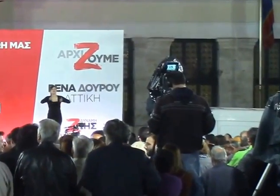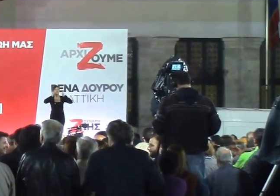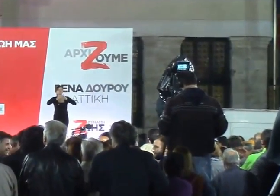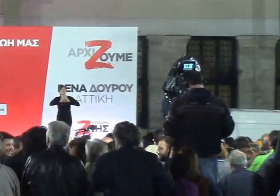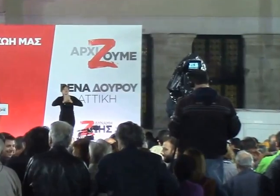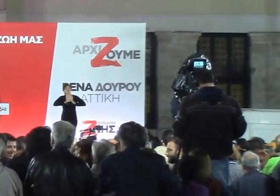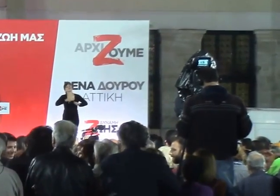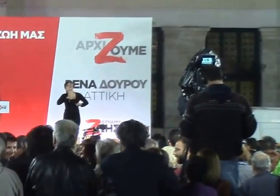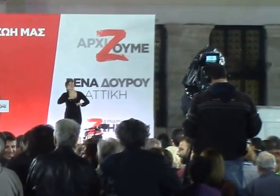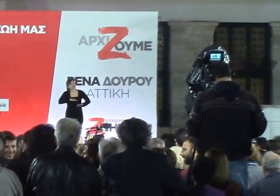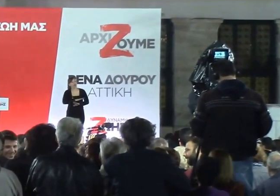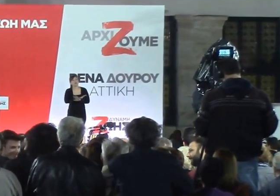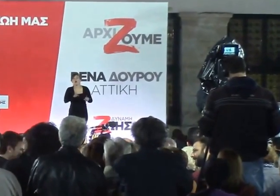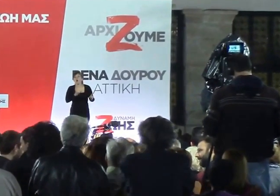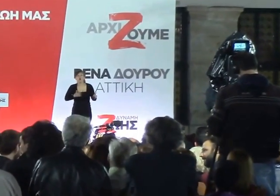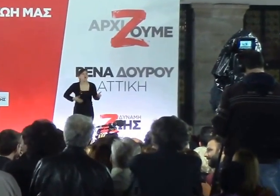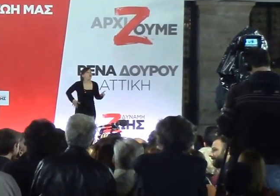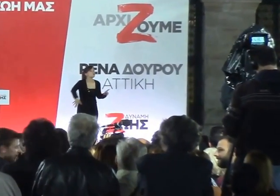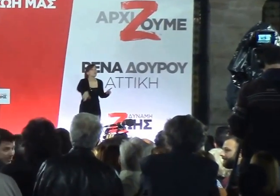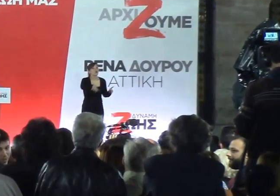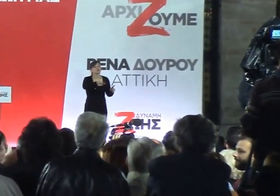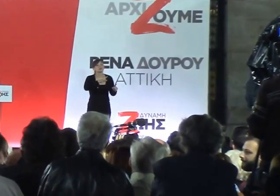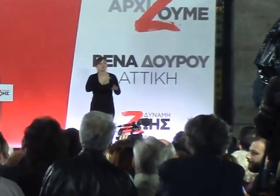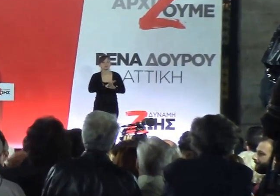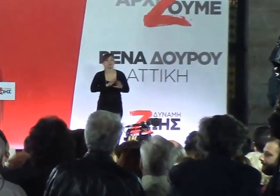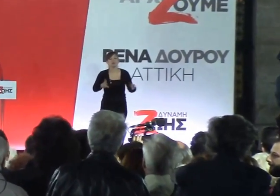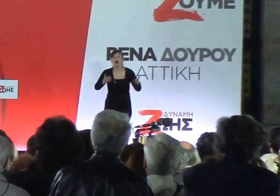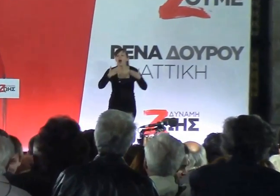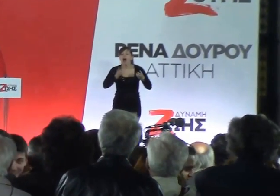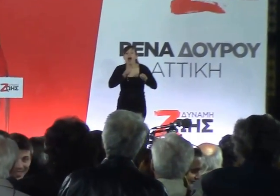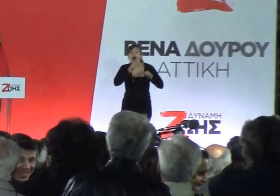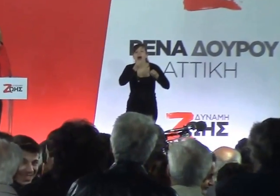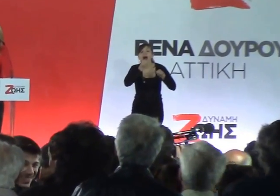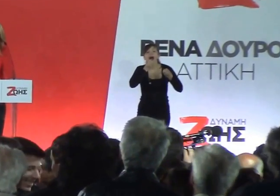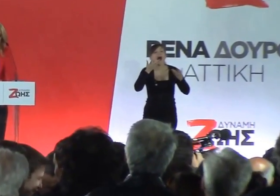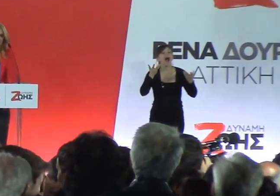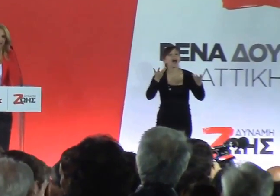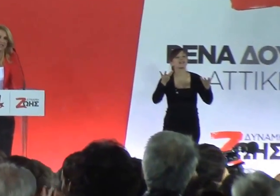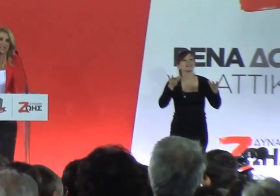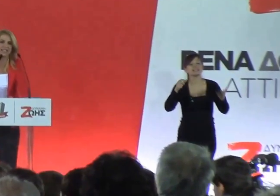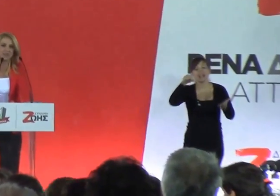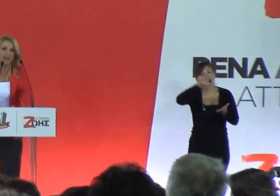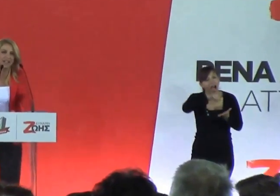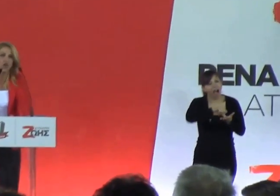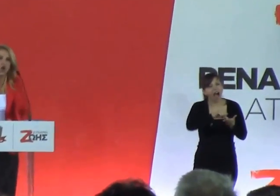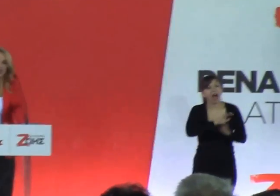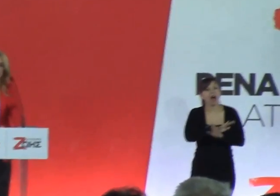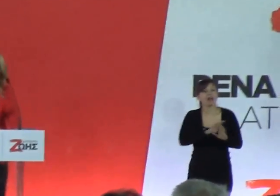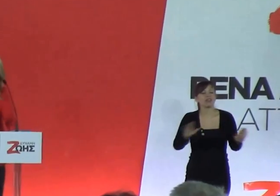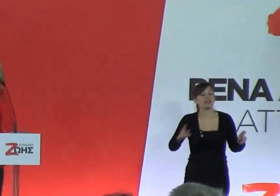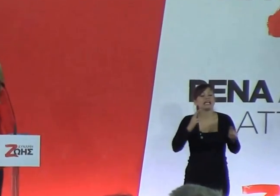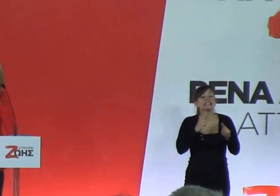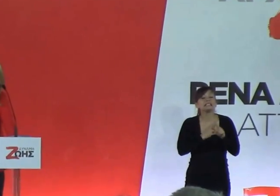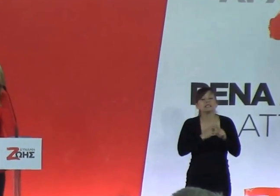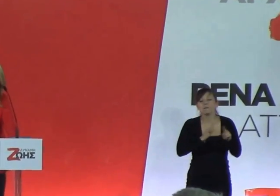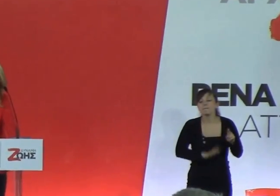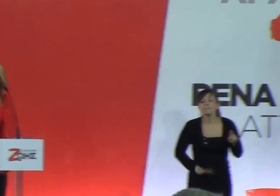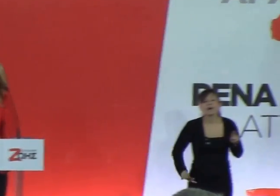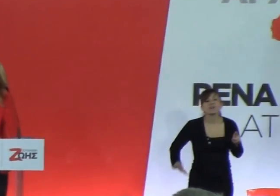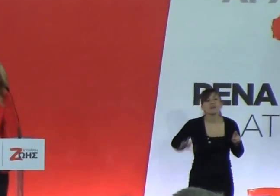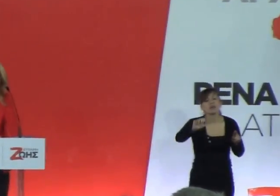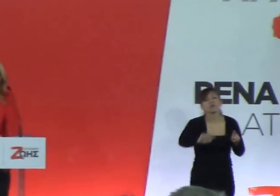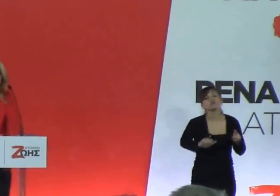δημοκρατίας, την άνοιξη των πολιτών, την άνοιξη, φίλες και φίλοι, της Αττικής, της σημαντικότερης περιφέρειας